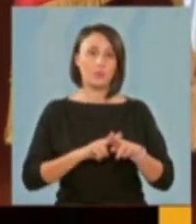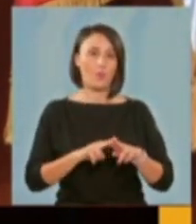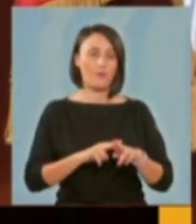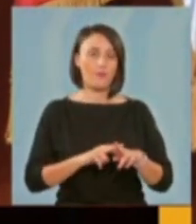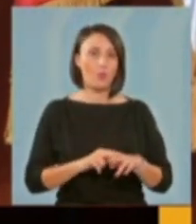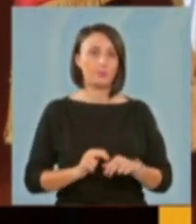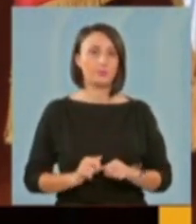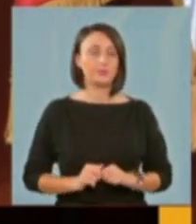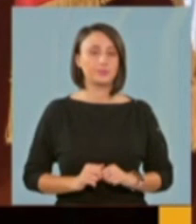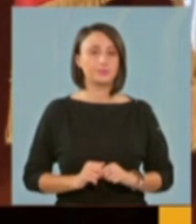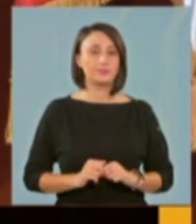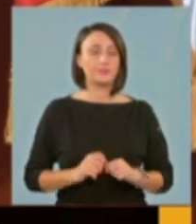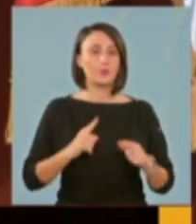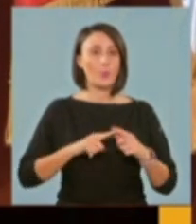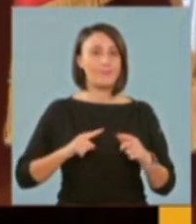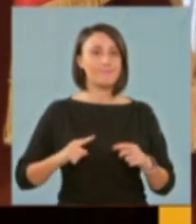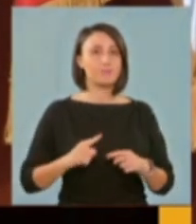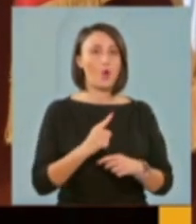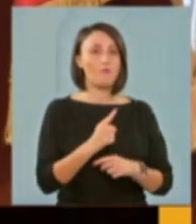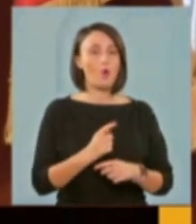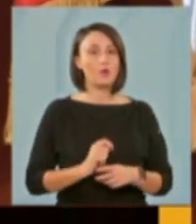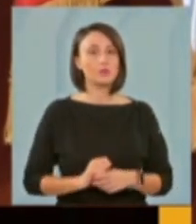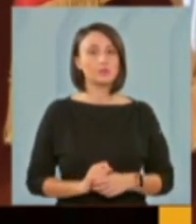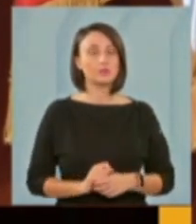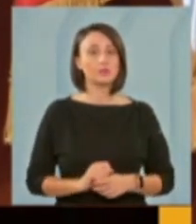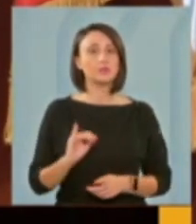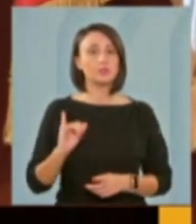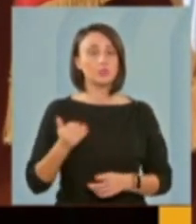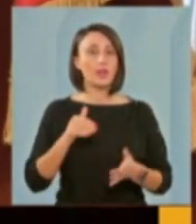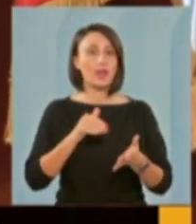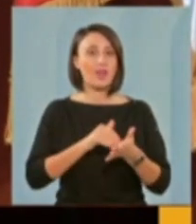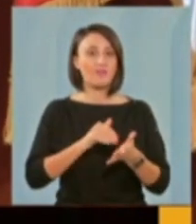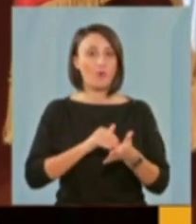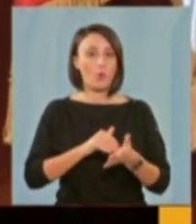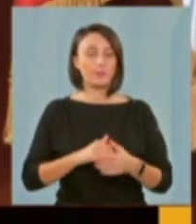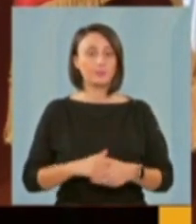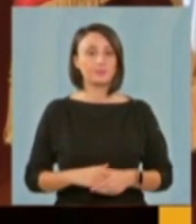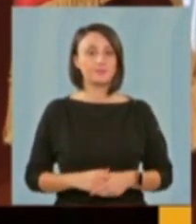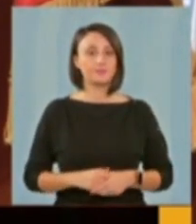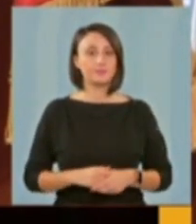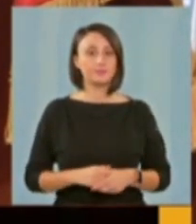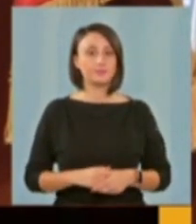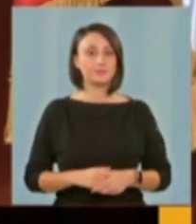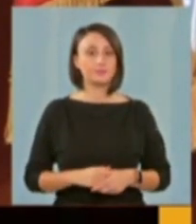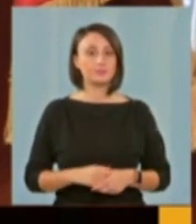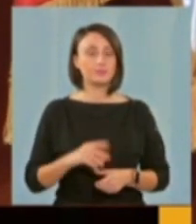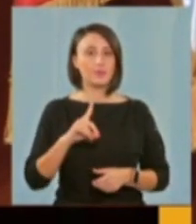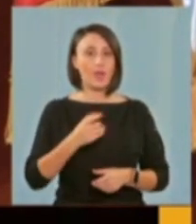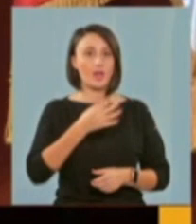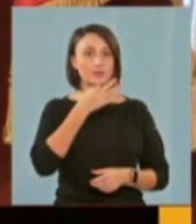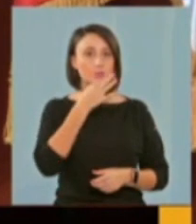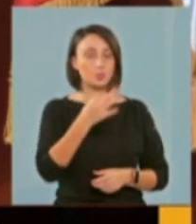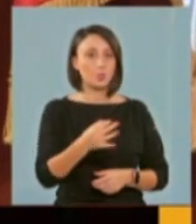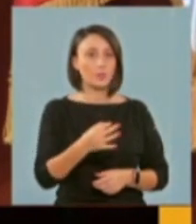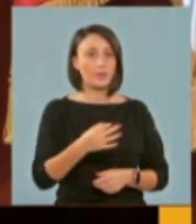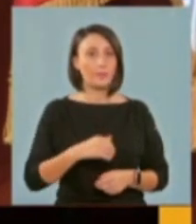conformitate cu provocările și nevoile de a răspunde